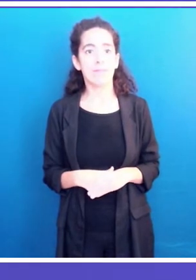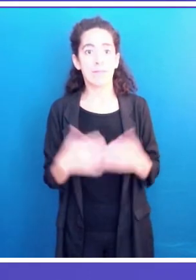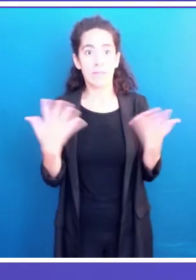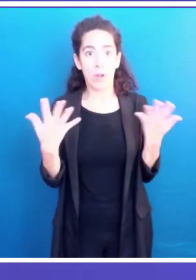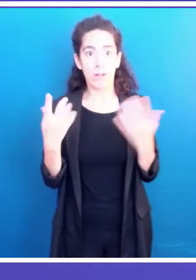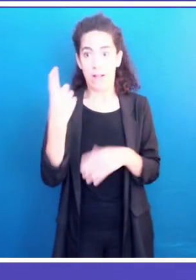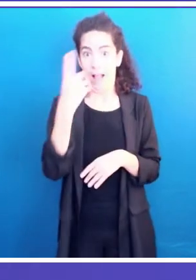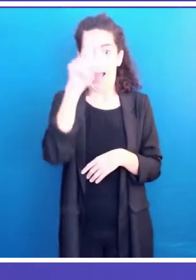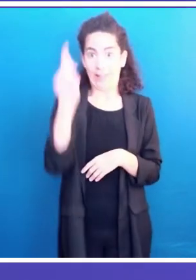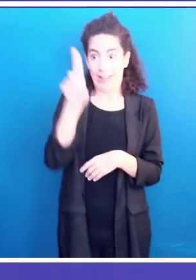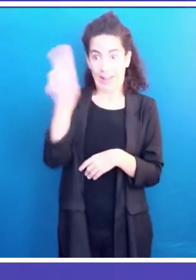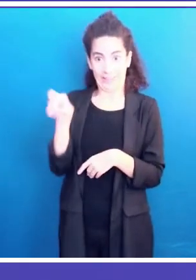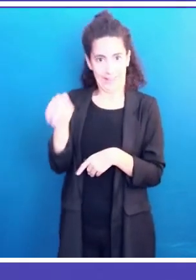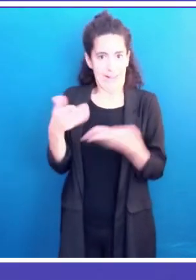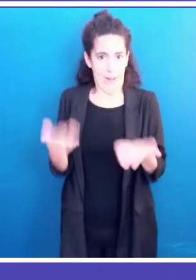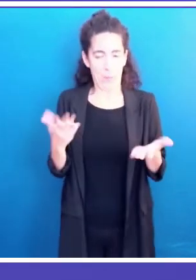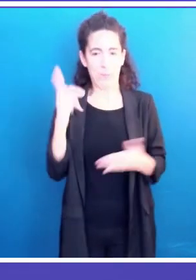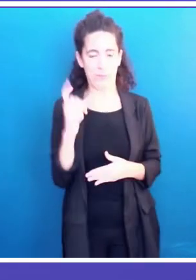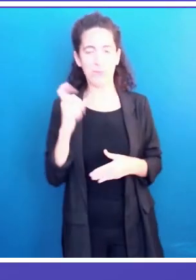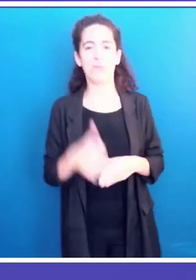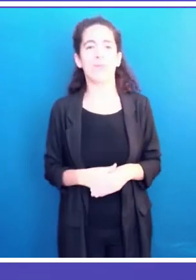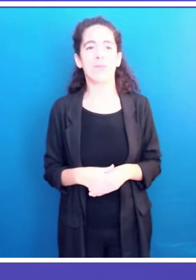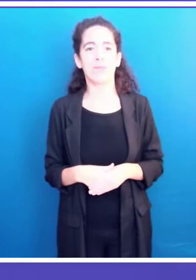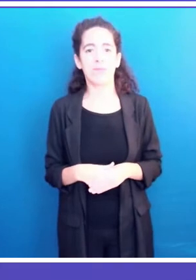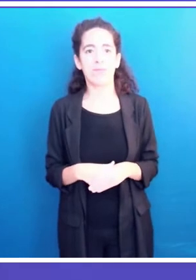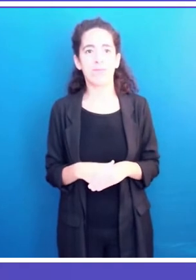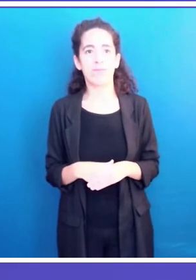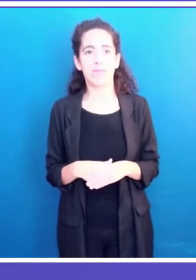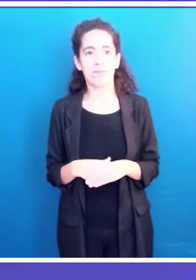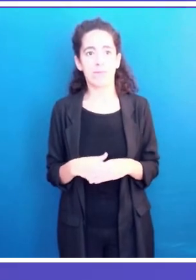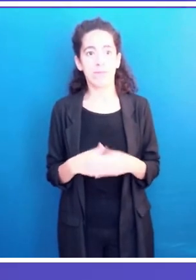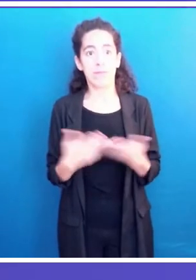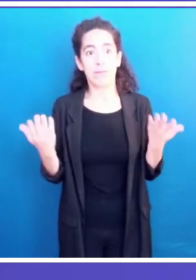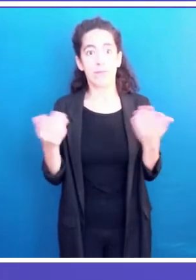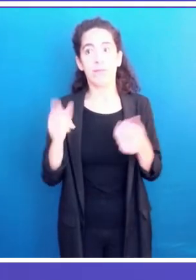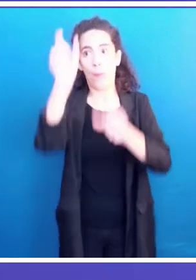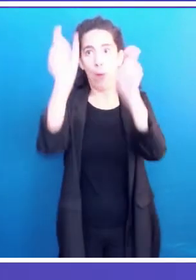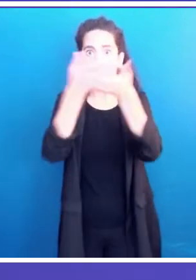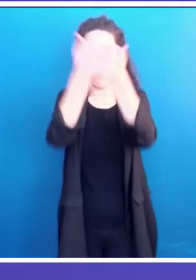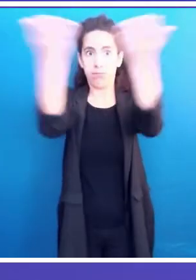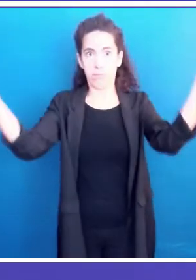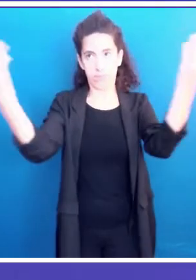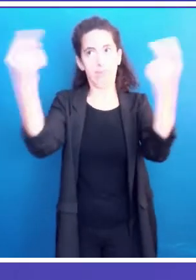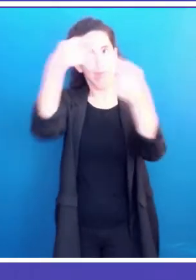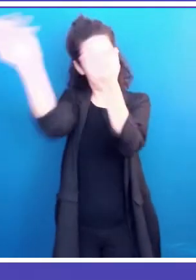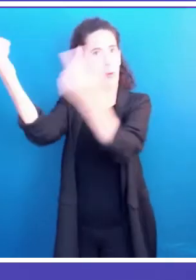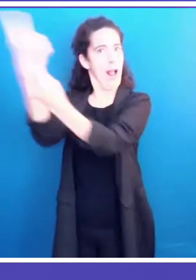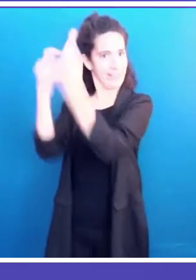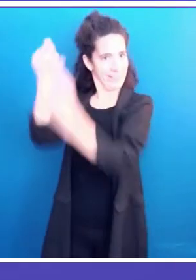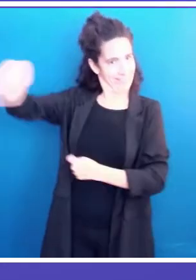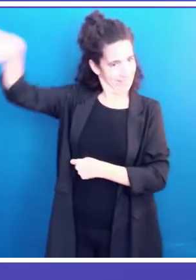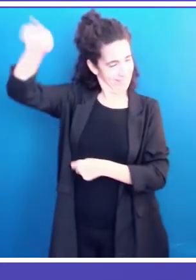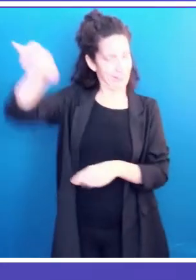السؤال الأول من الجمهور أو من الحضور هو التالي: لما تحاجة لجهود منسقة من قبل